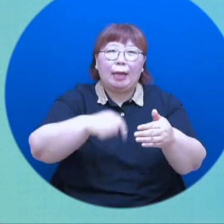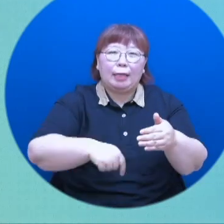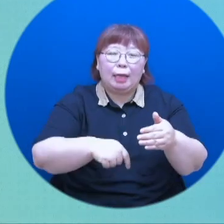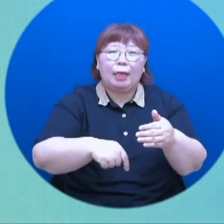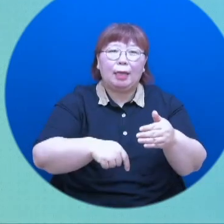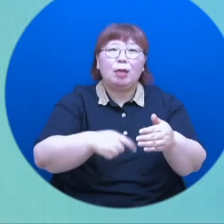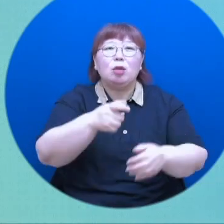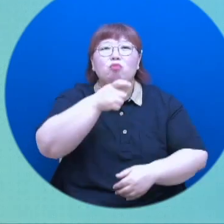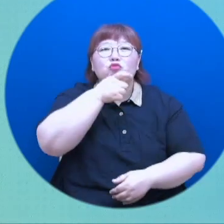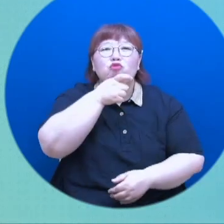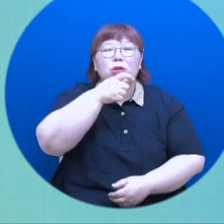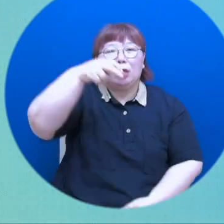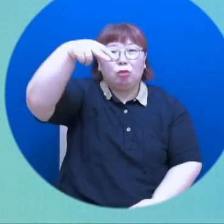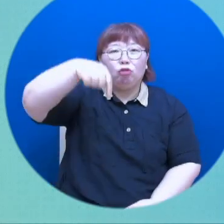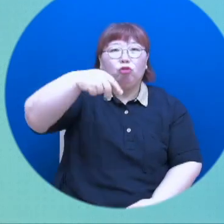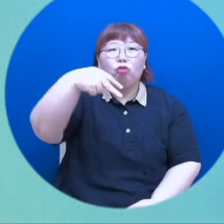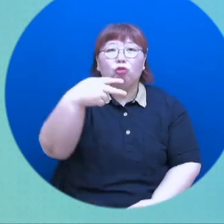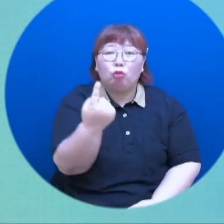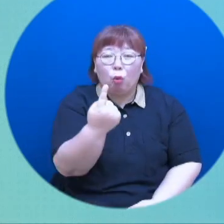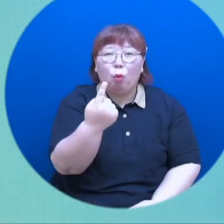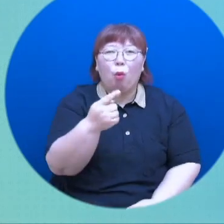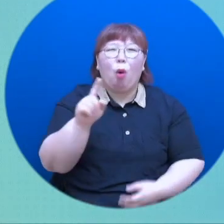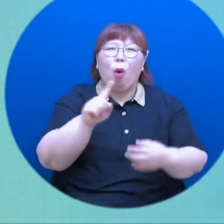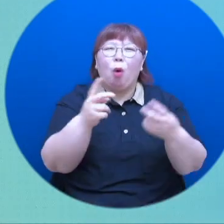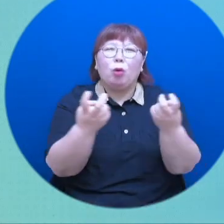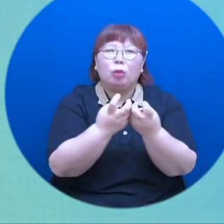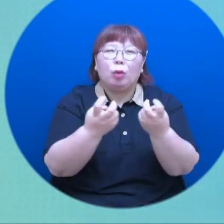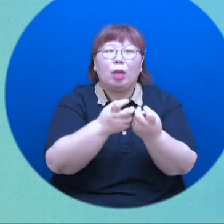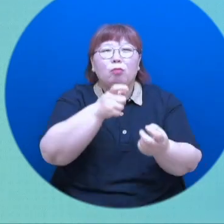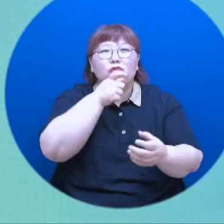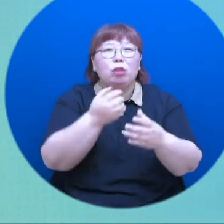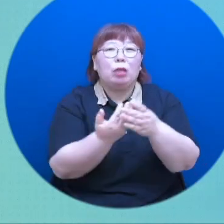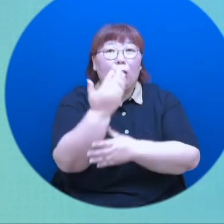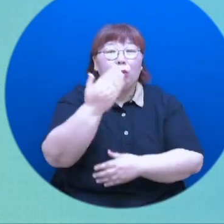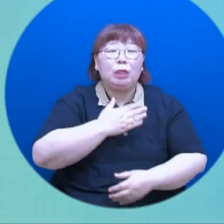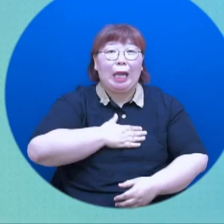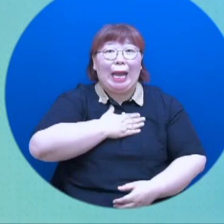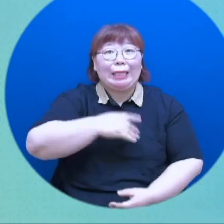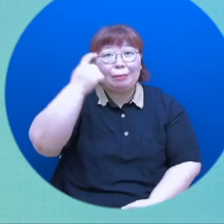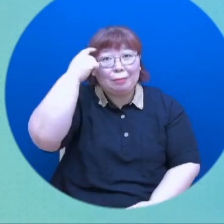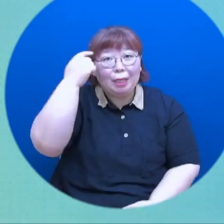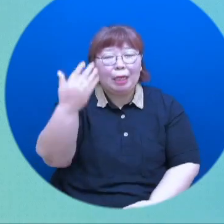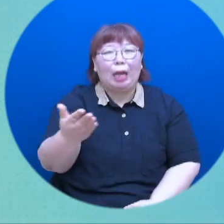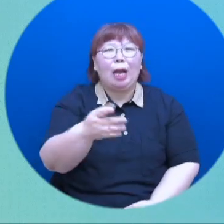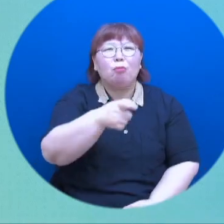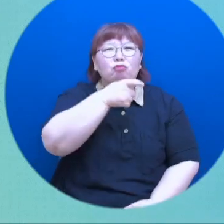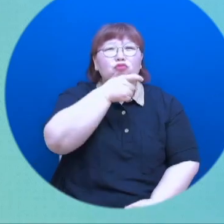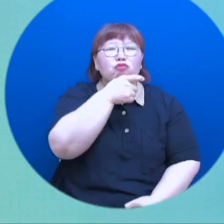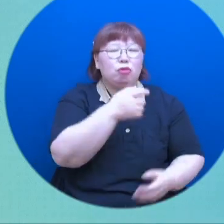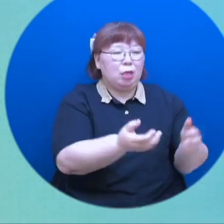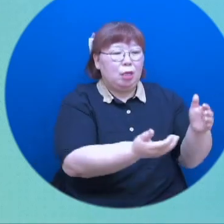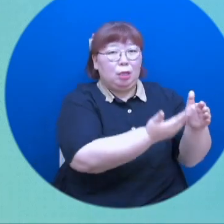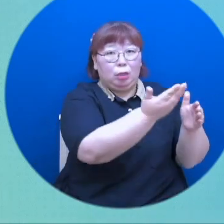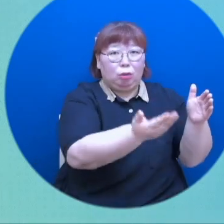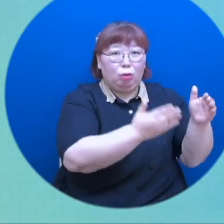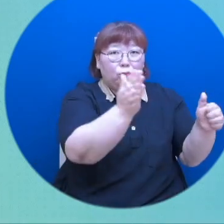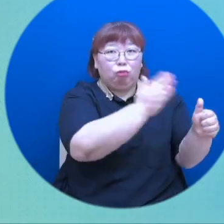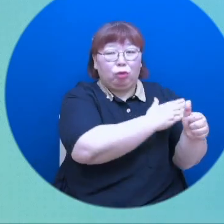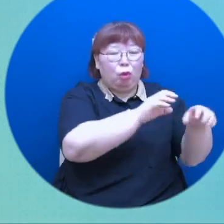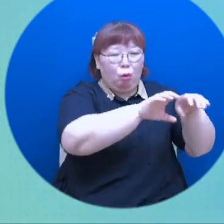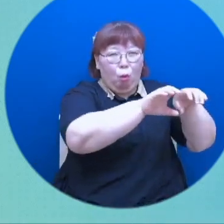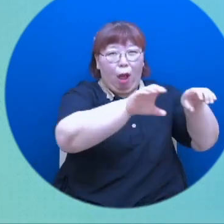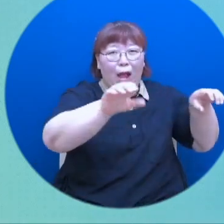있잖아요. 수도가 어떻게 여러분 가정에 물이 나오는지 아십니까? 수원지에서 수도 파이프를 통하여 여러분